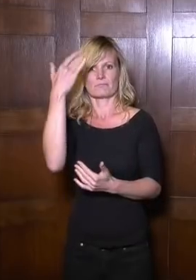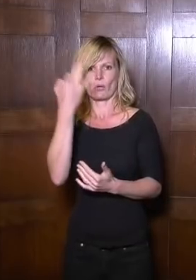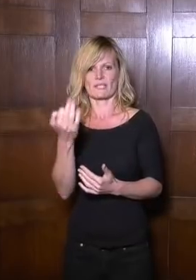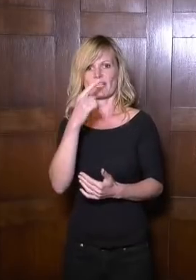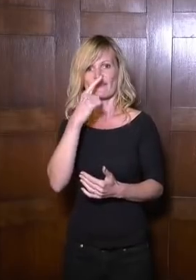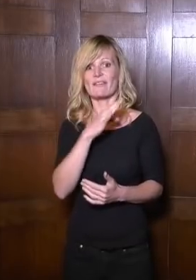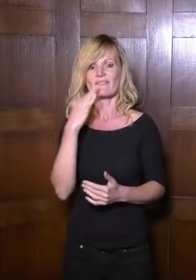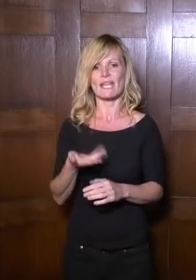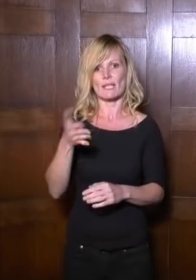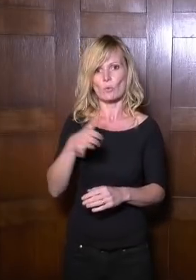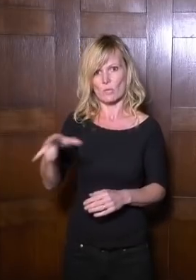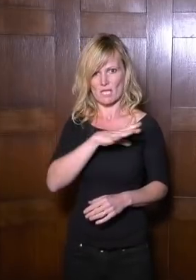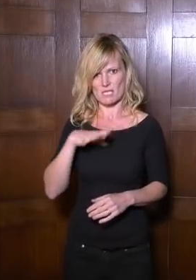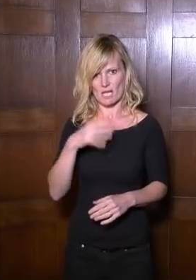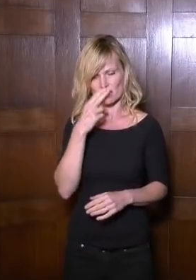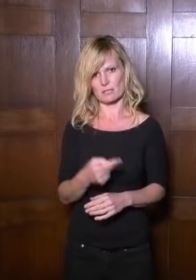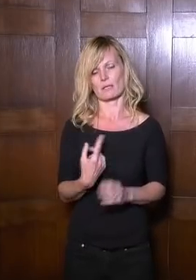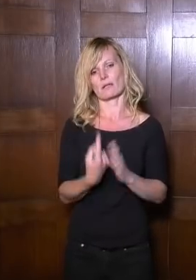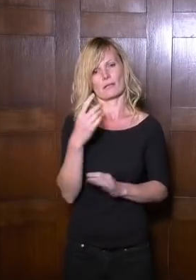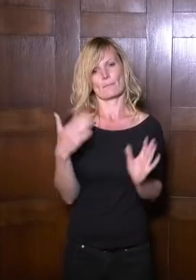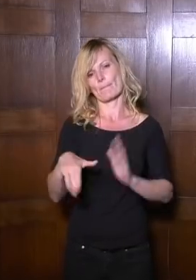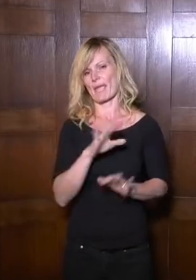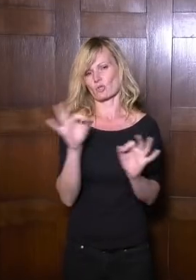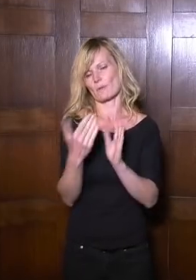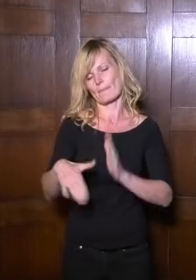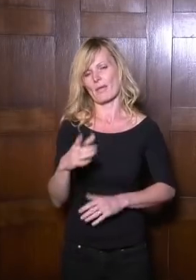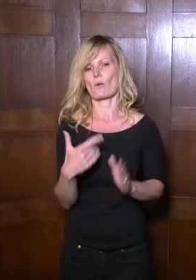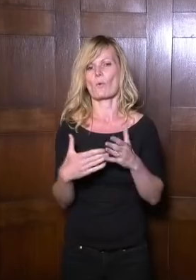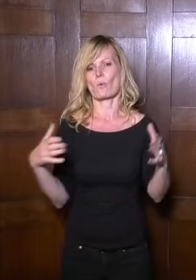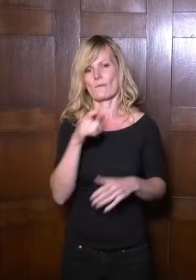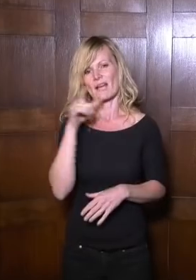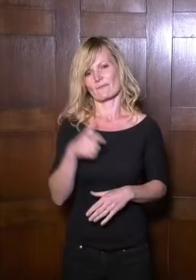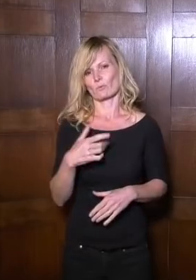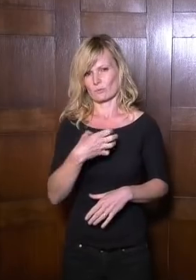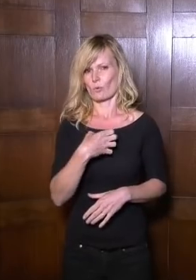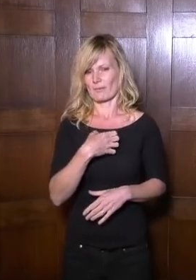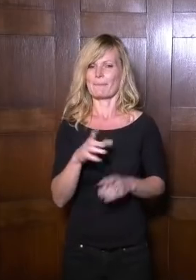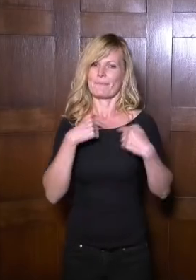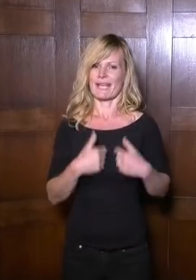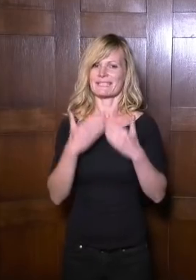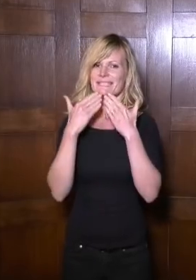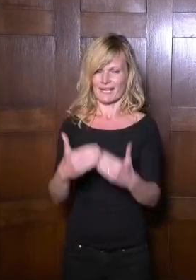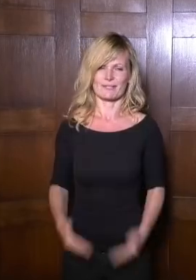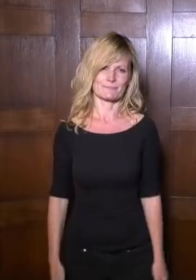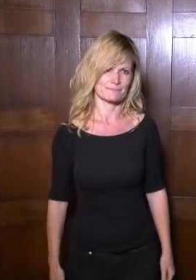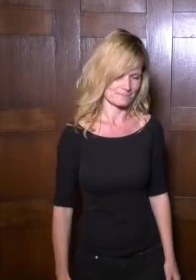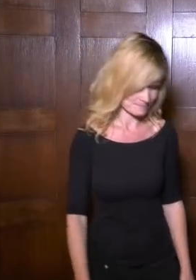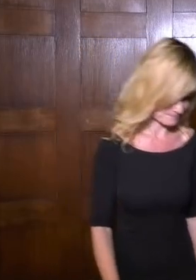wir viele Tote in Sachsen zu beklagen hätten. Damit hätte ich auch ein großes Verantwortungsproblem. Herzlichen Dank.